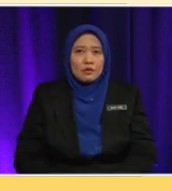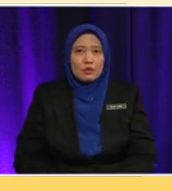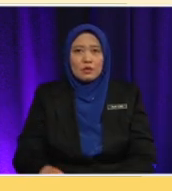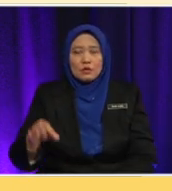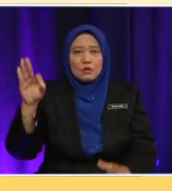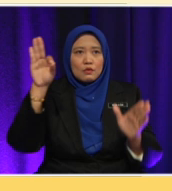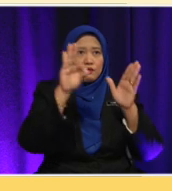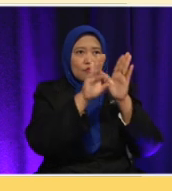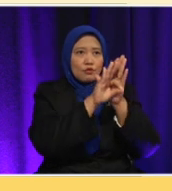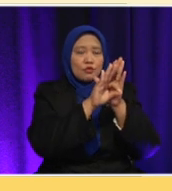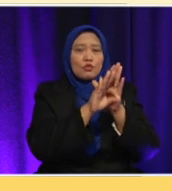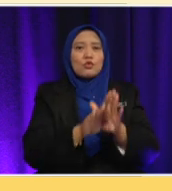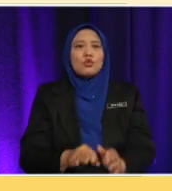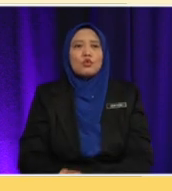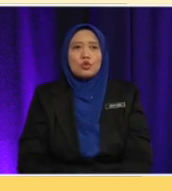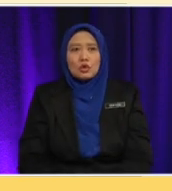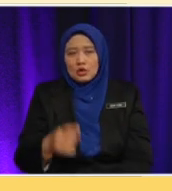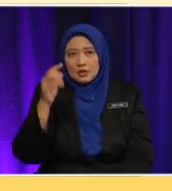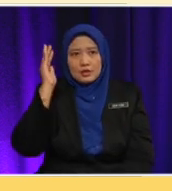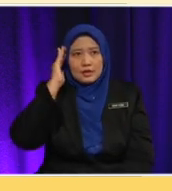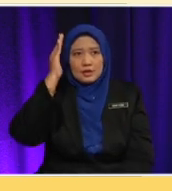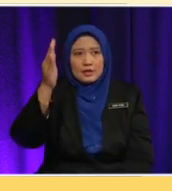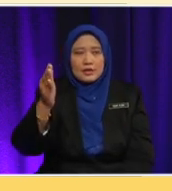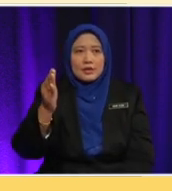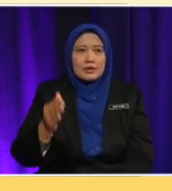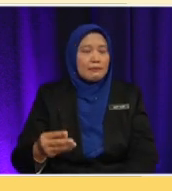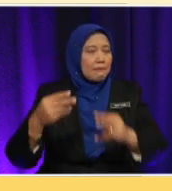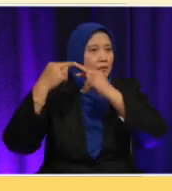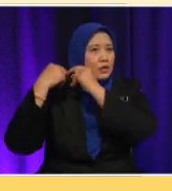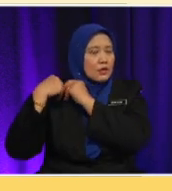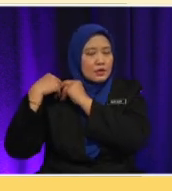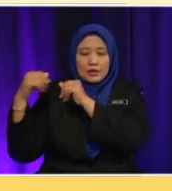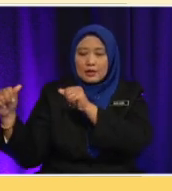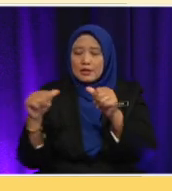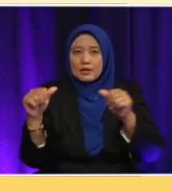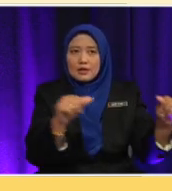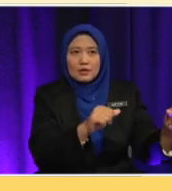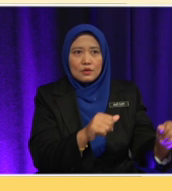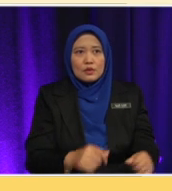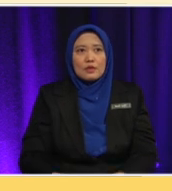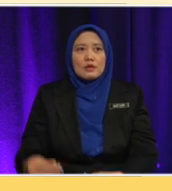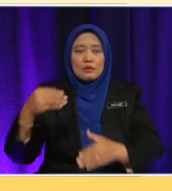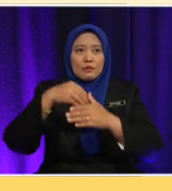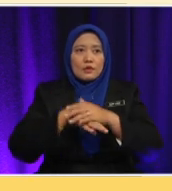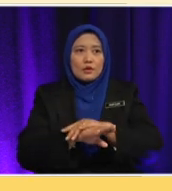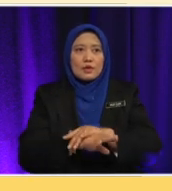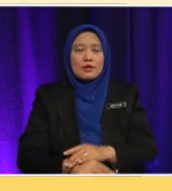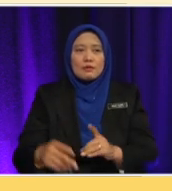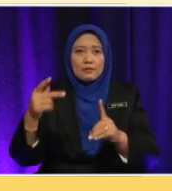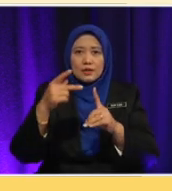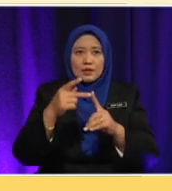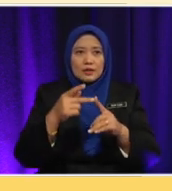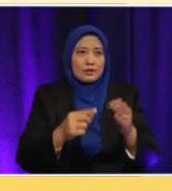foto-foto ini dia akan menukarkan kepada arus arus oleh Adik sudah akan masuk kepada pengawat pengecas